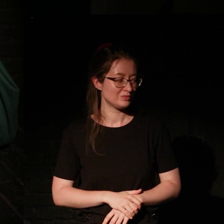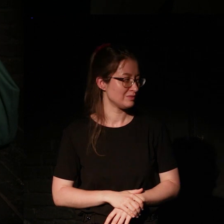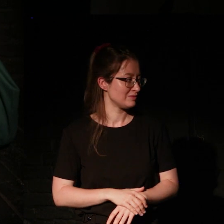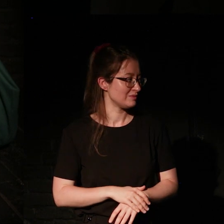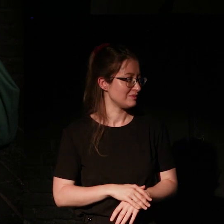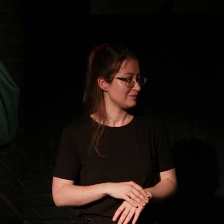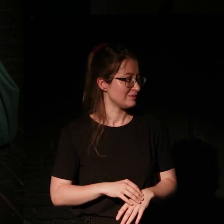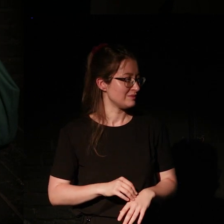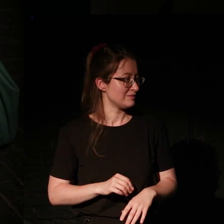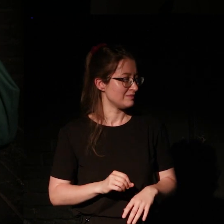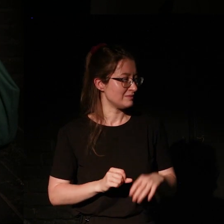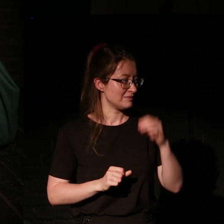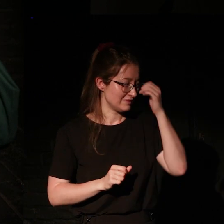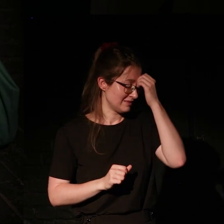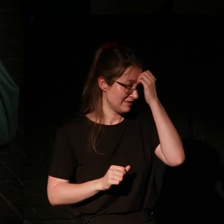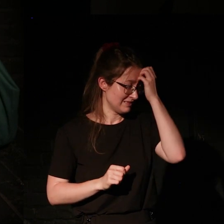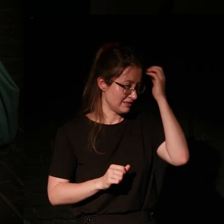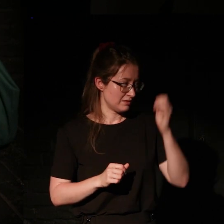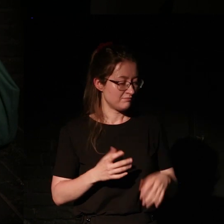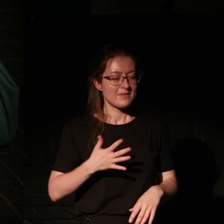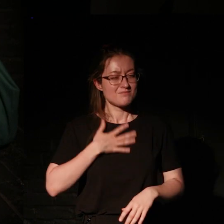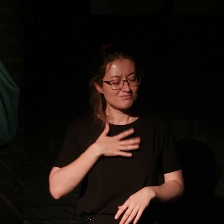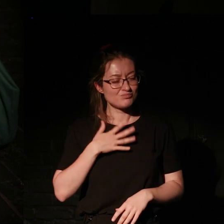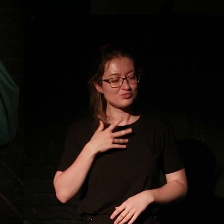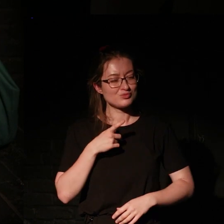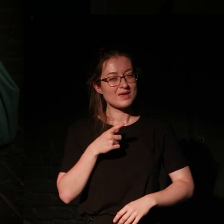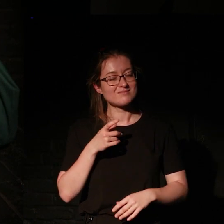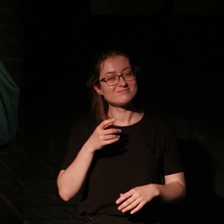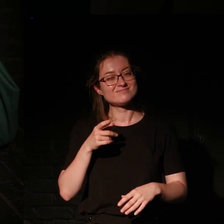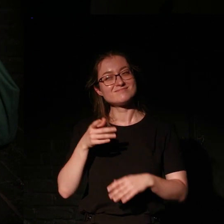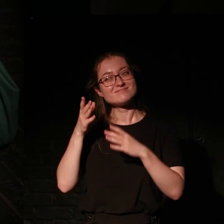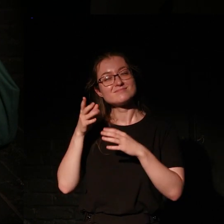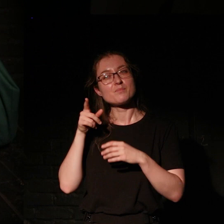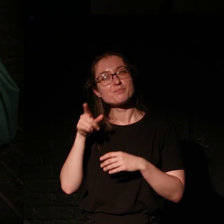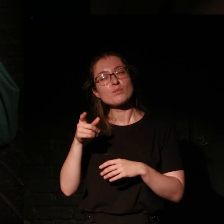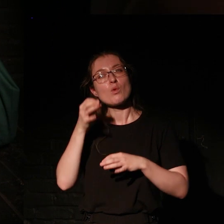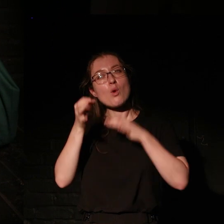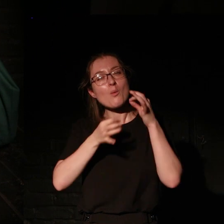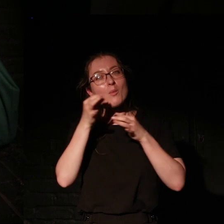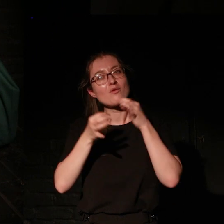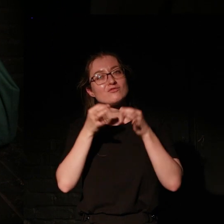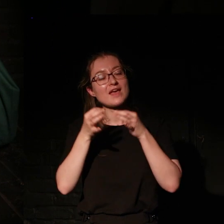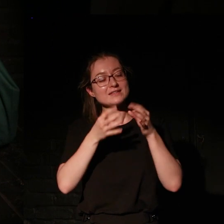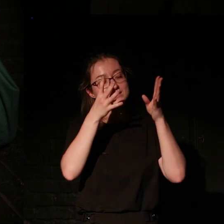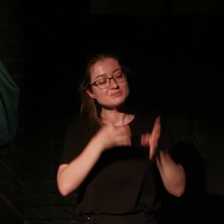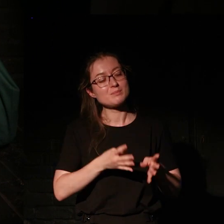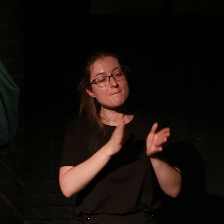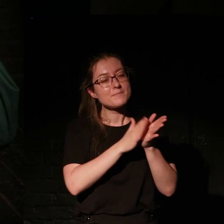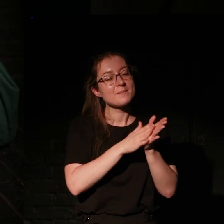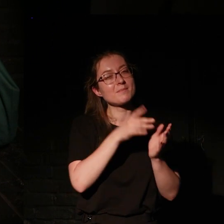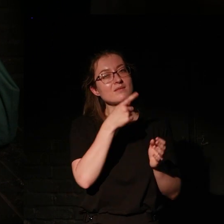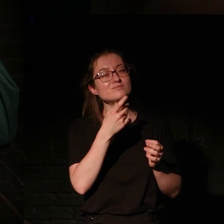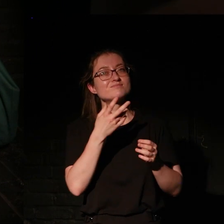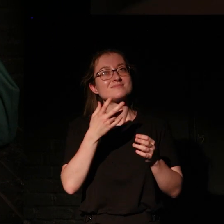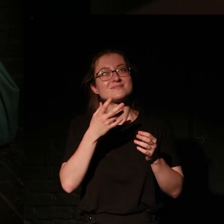Mam takie poczucie, że opowiada pani o Biblii jako zjawisku niesłychanie